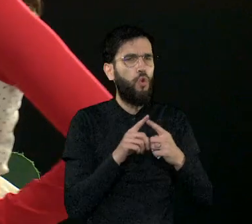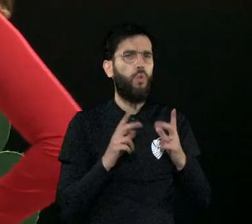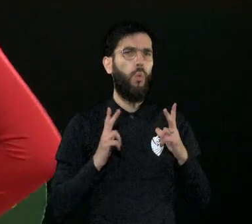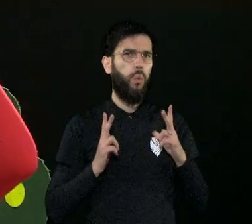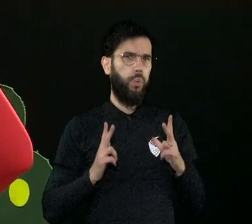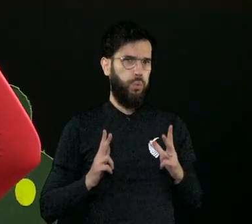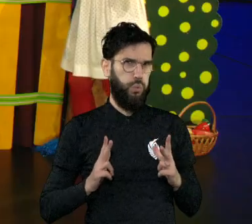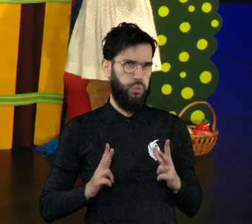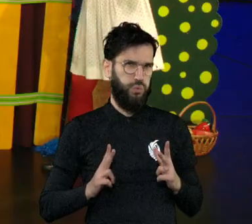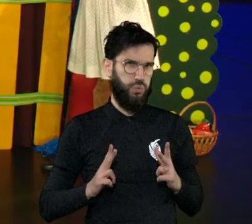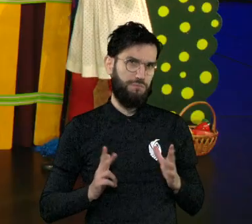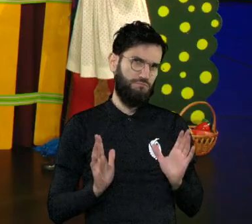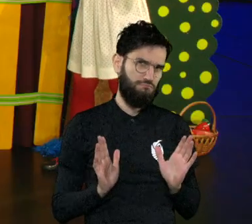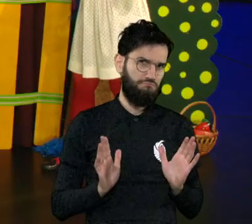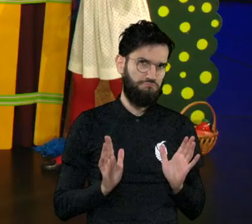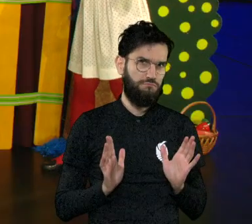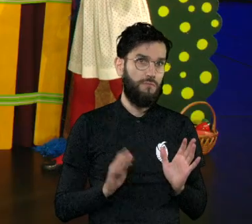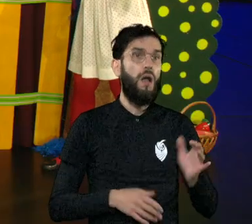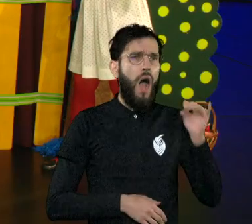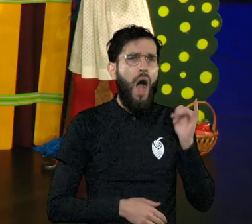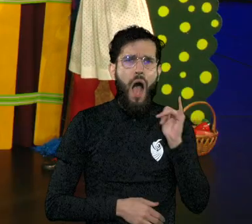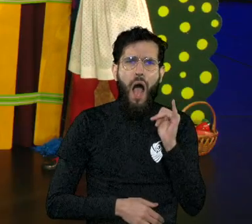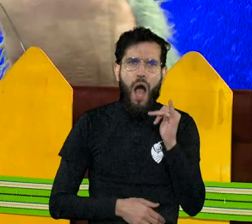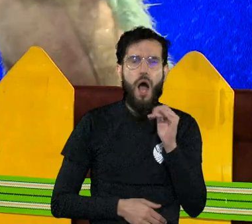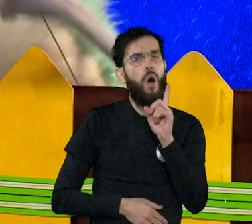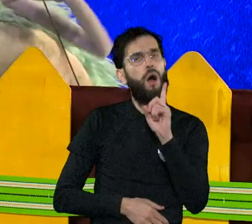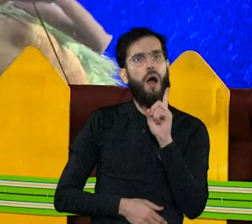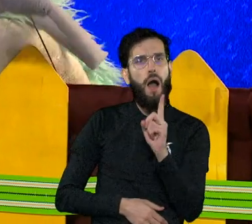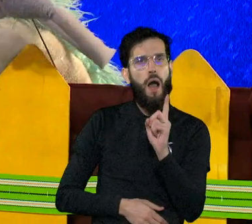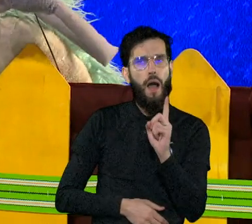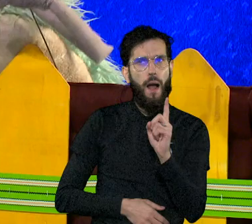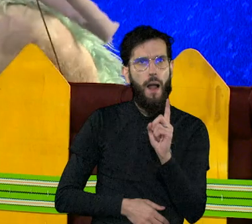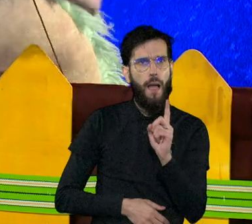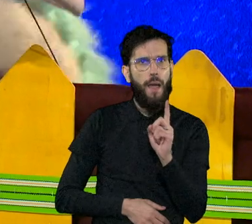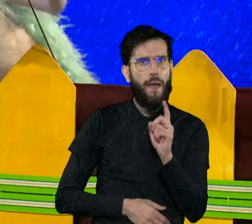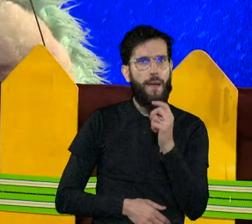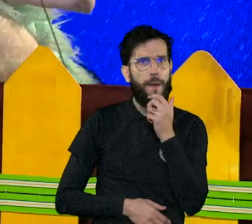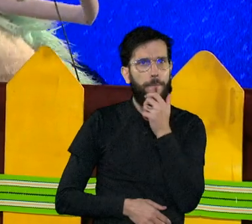oddychovejšie? Áno, ale čo keby? Čo, Murko?